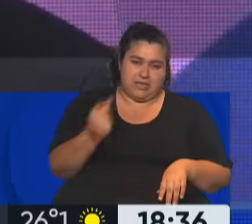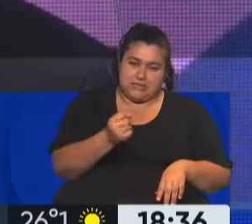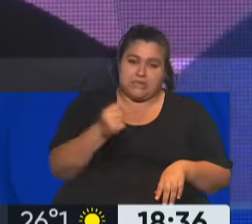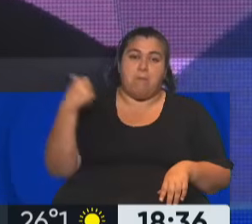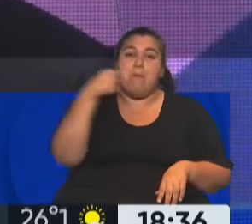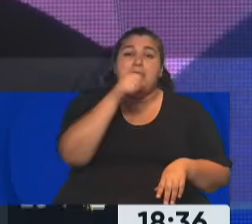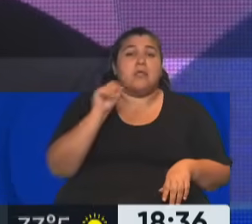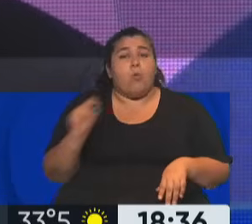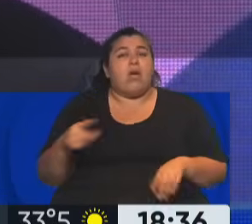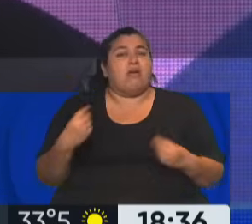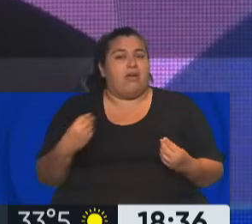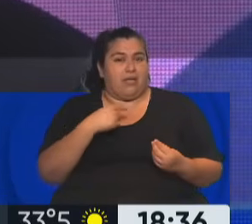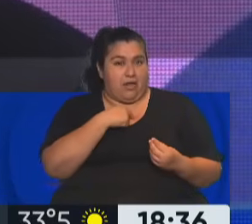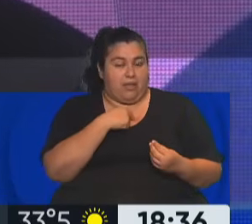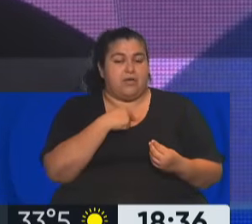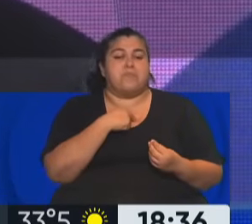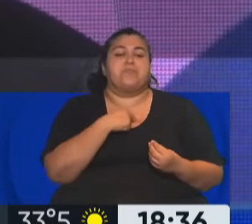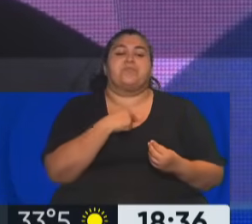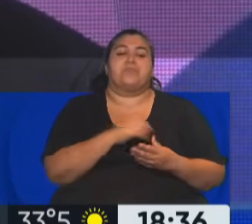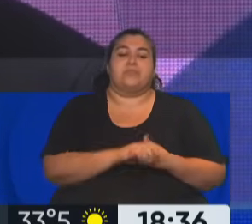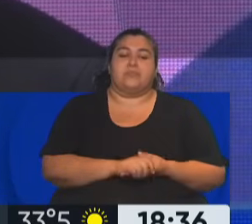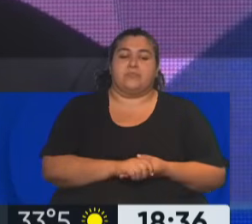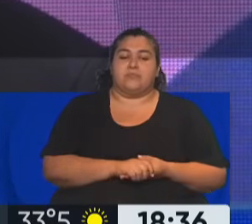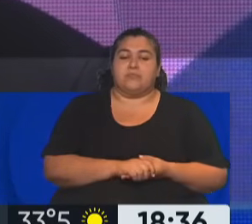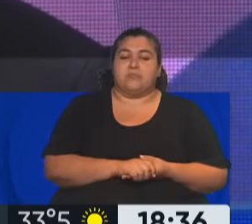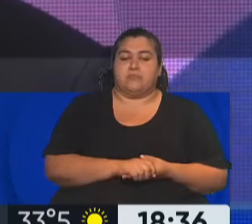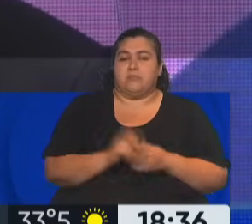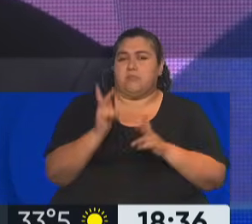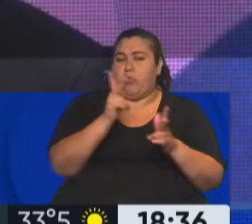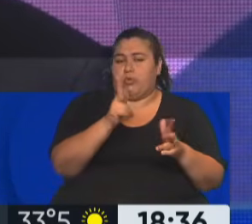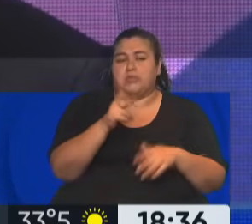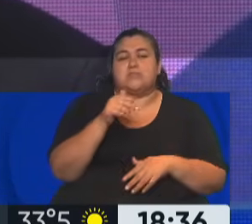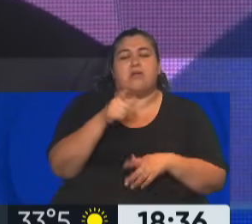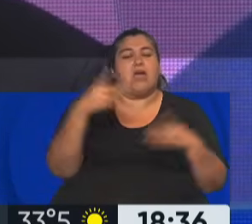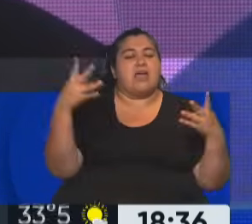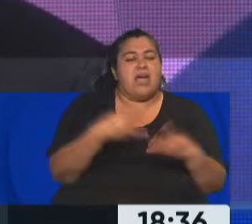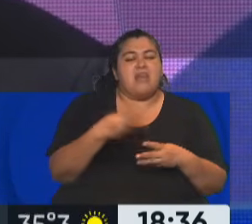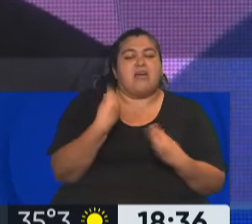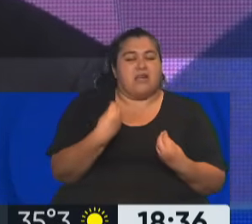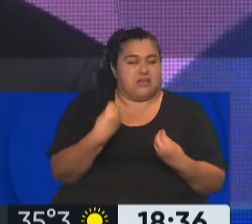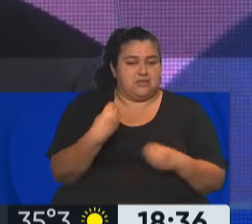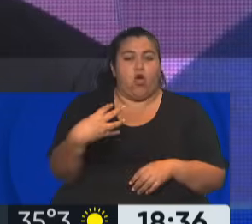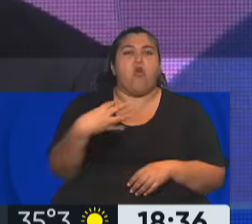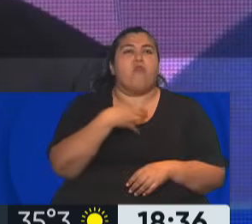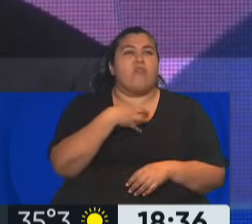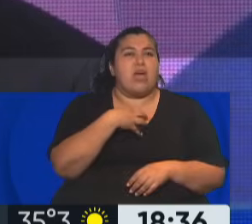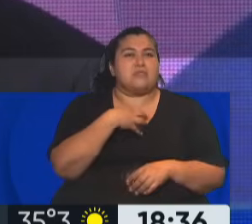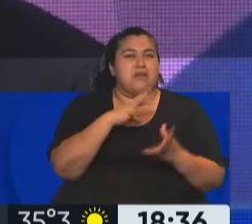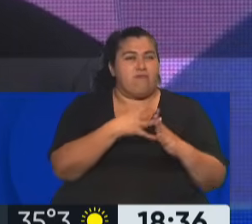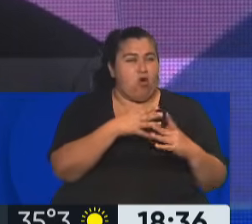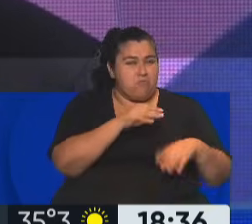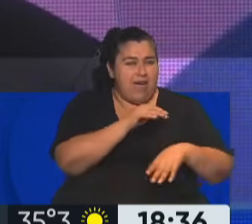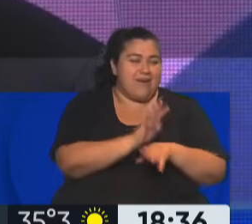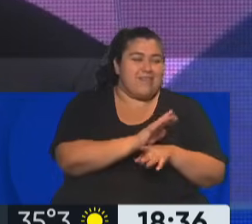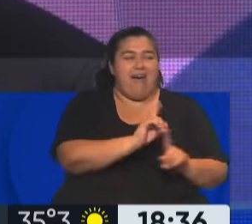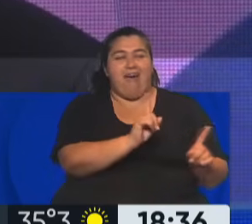情。就台湾而言，最重要的是如《孙子兵法》所云：“勿视敌之不来，